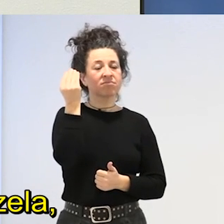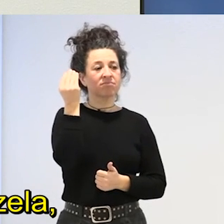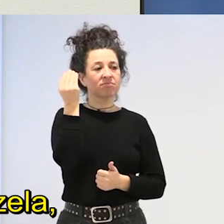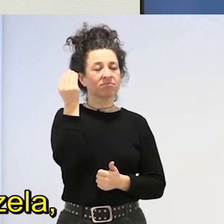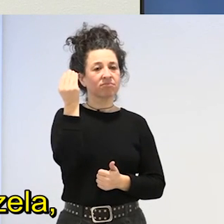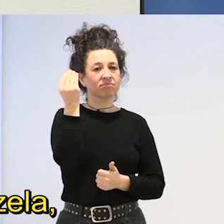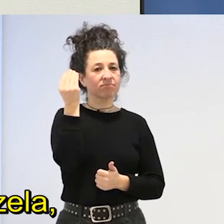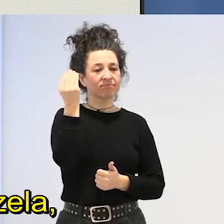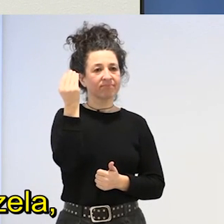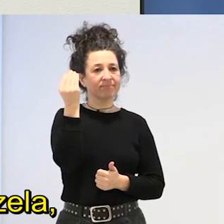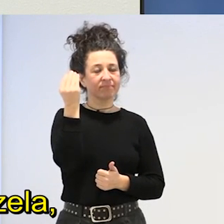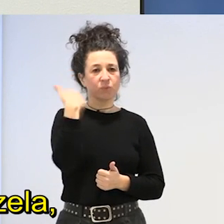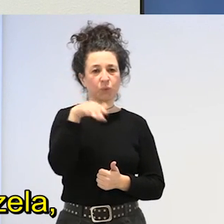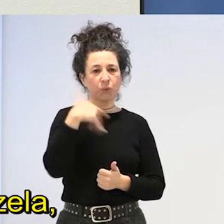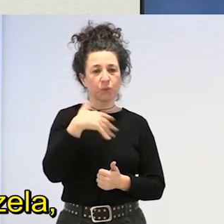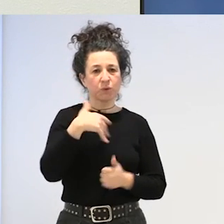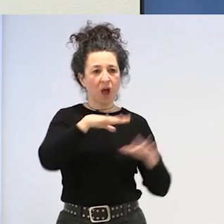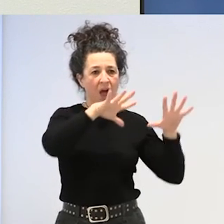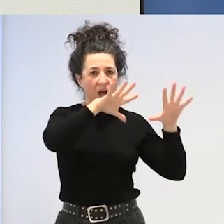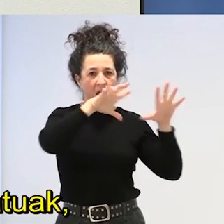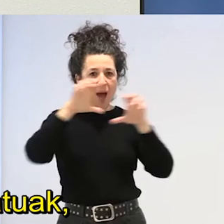ezagupen berri pilo batekin goazela,